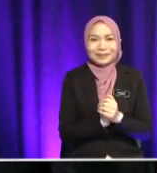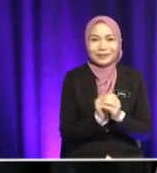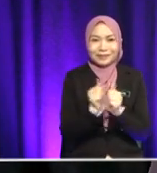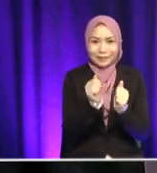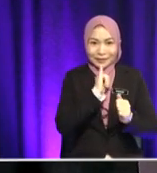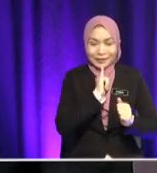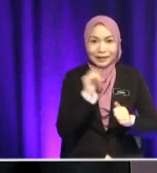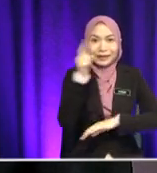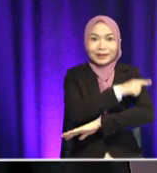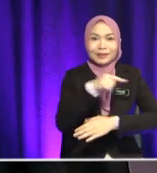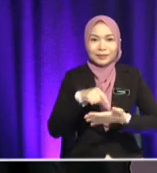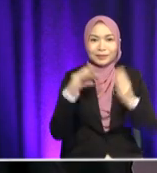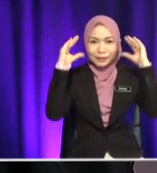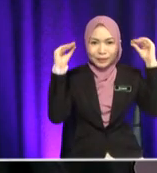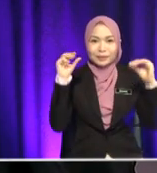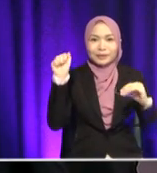ke saya cegukan